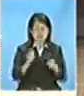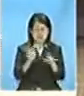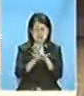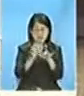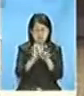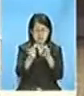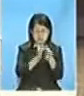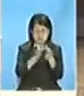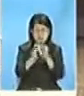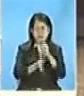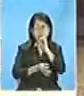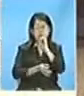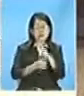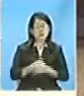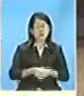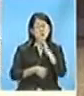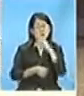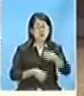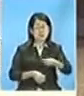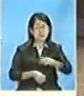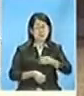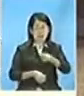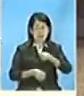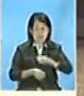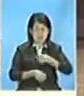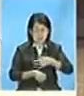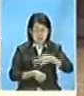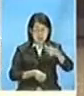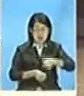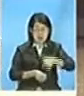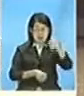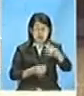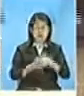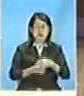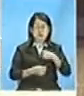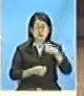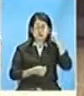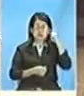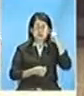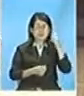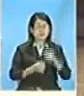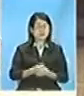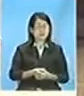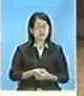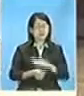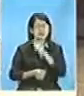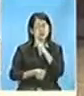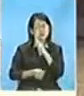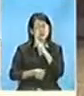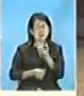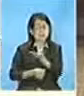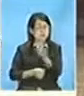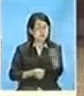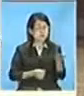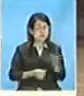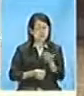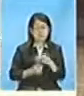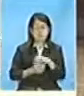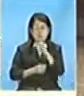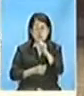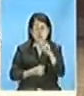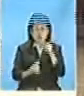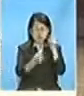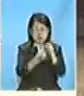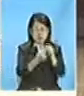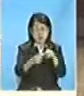สุดท้ายว่าถ้าได้รับเลือกกับผมมีความเห็นว่าเมื่อเพื่อนสมาชิกที่มาจากสายเลือก